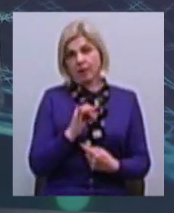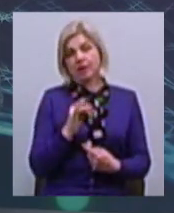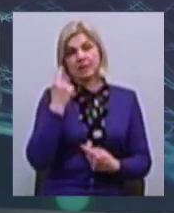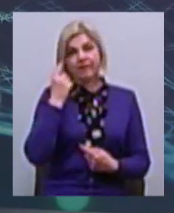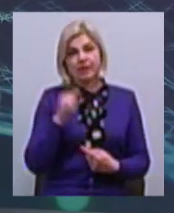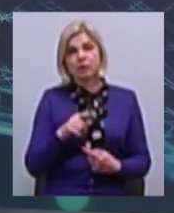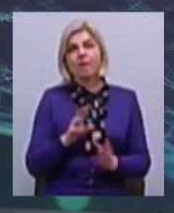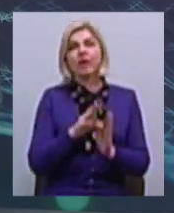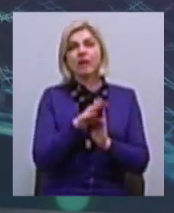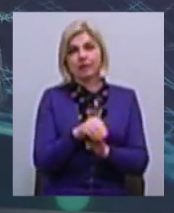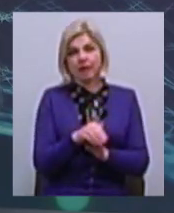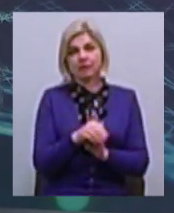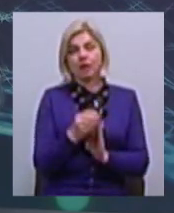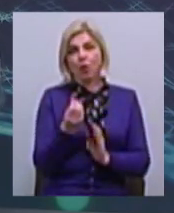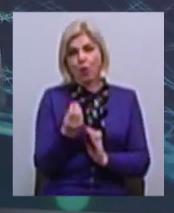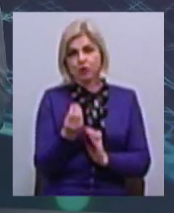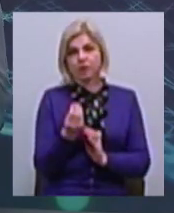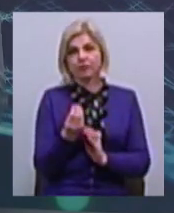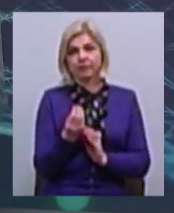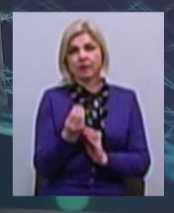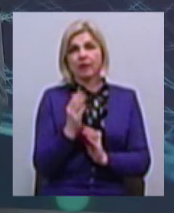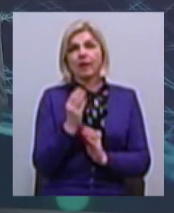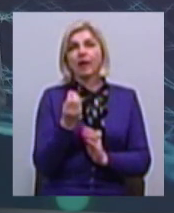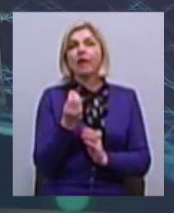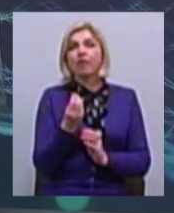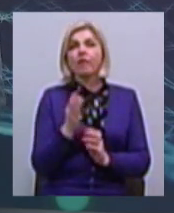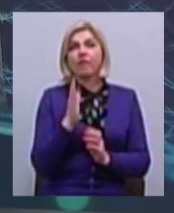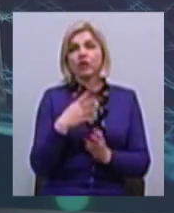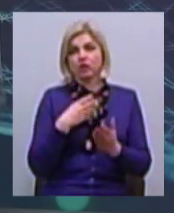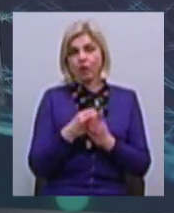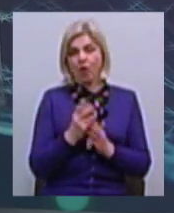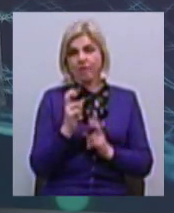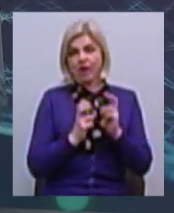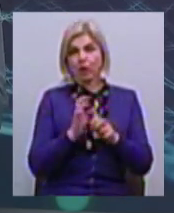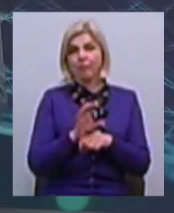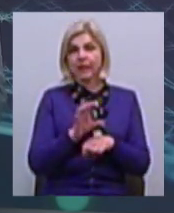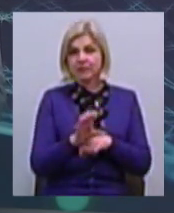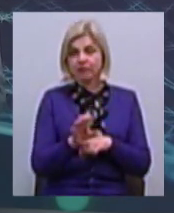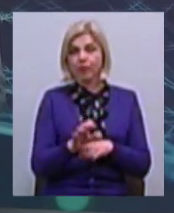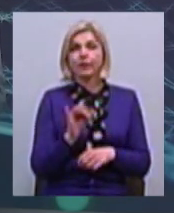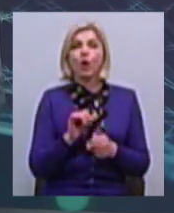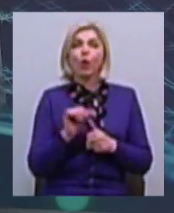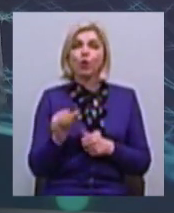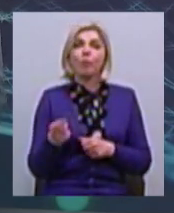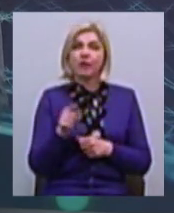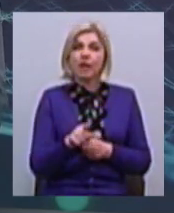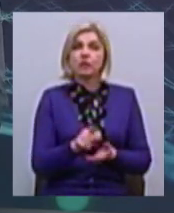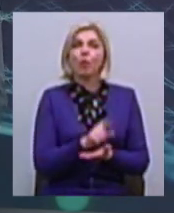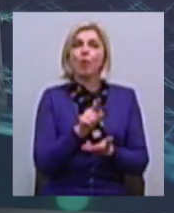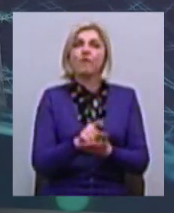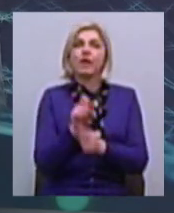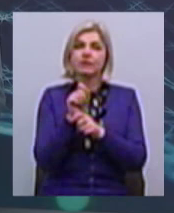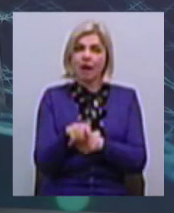звісно, вкладати кошти, інвестувати в своє виробництво. Крім того, зобов'язати, ну,